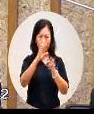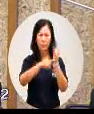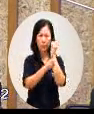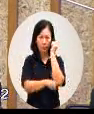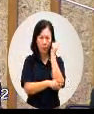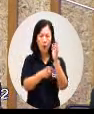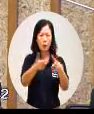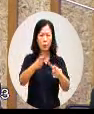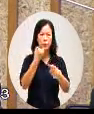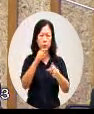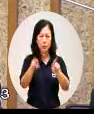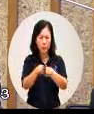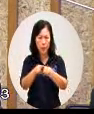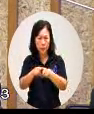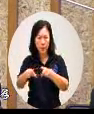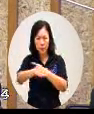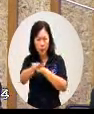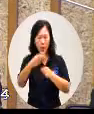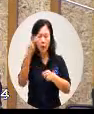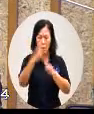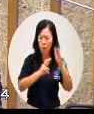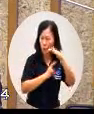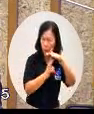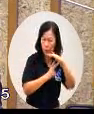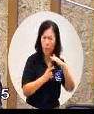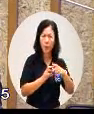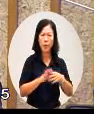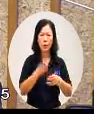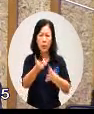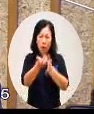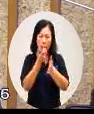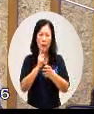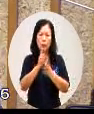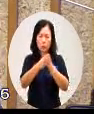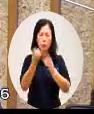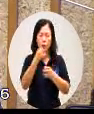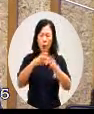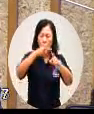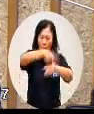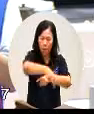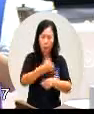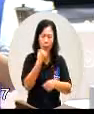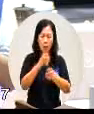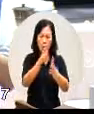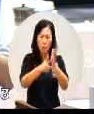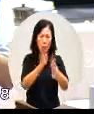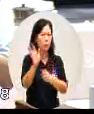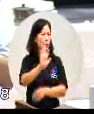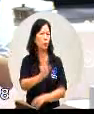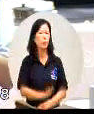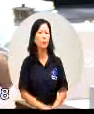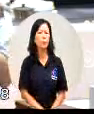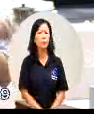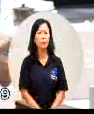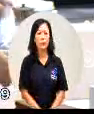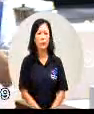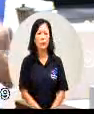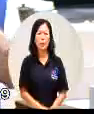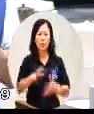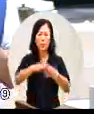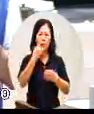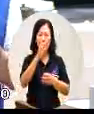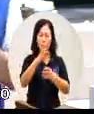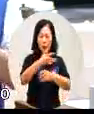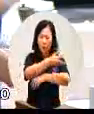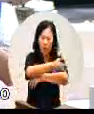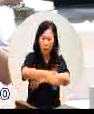是平面，就是高架， 局长 就是地 下。我跟你讲，我刚刚建议的那个都不用跨过铁路平交道的，不用，只要后进溪